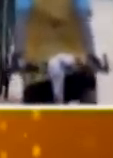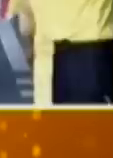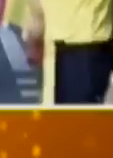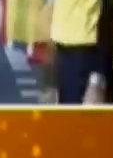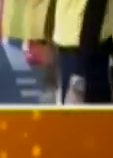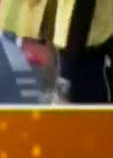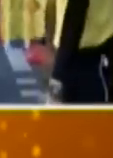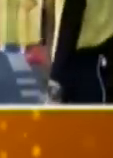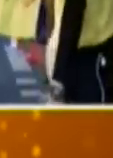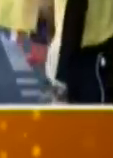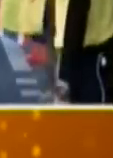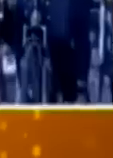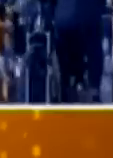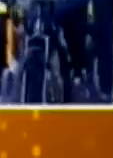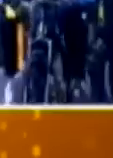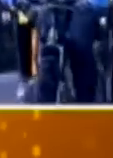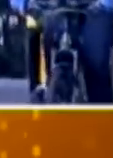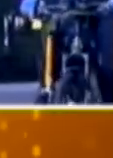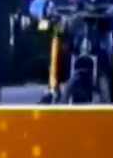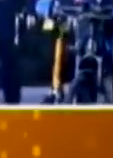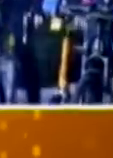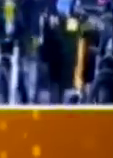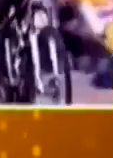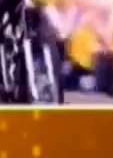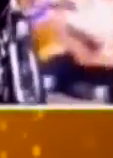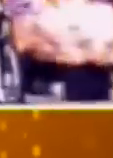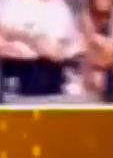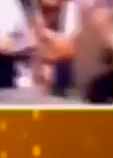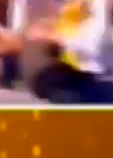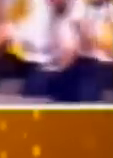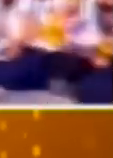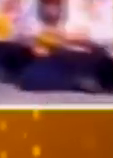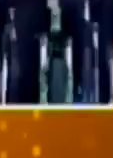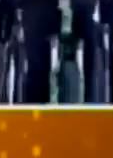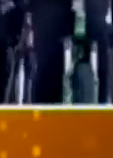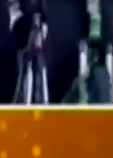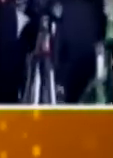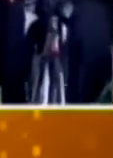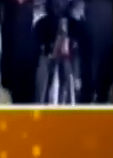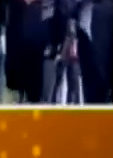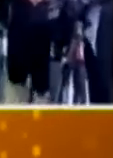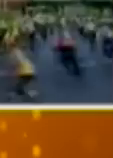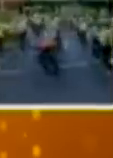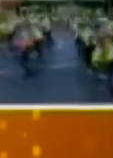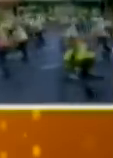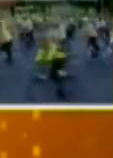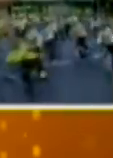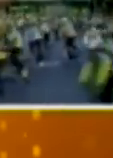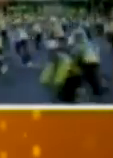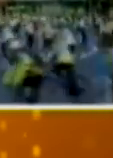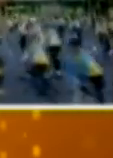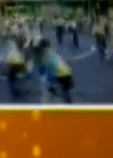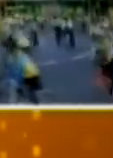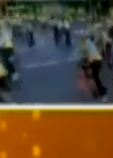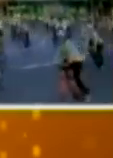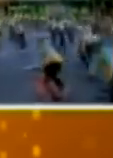ในกิจกรรมปั่นเพื่อพ่อและผู้เฝ้ารอรับเสด็จอยู่สองข้างทางนะครับอย่างเนืองแน่นผู้ให้กำลังใจอยู่ที่บ้านและทุก